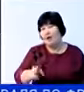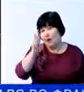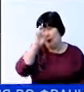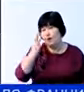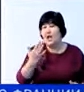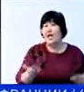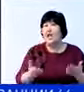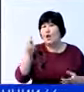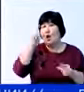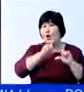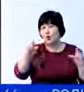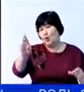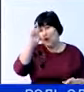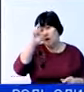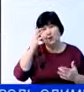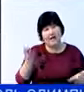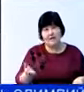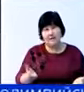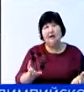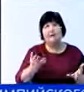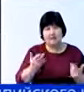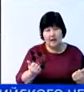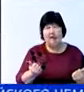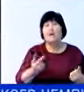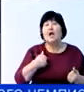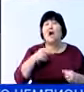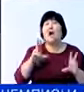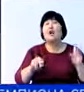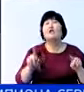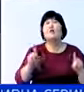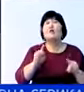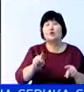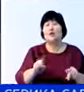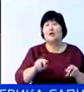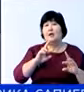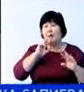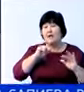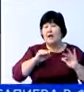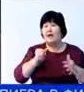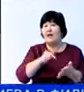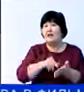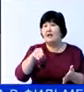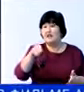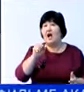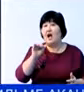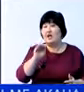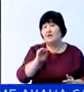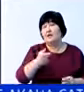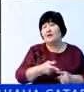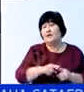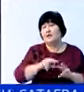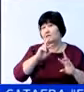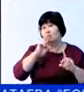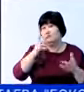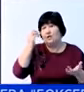государственных или школа государственная. Да? Я считаю, вот эта вот система дифференциации тарифов, она немножко